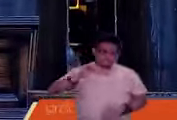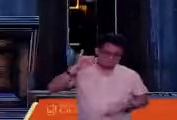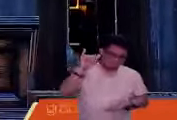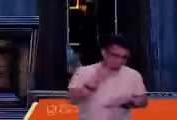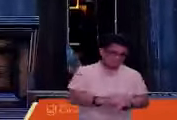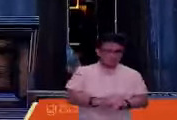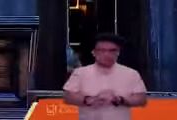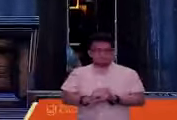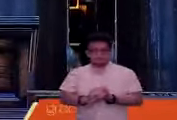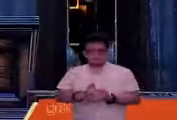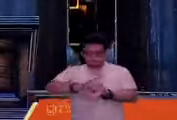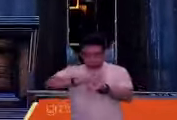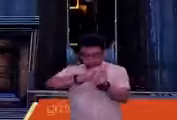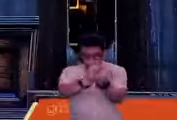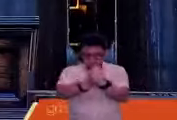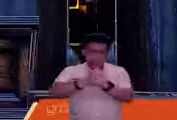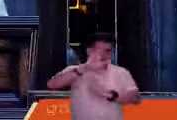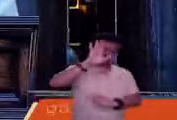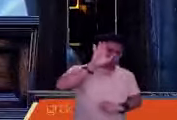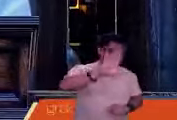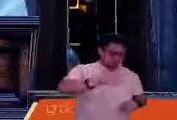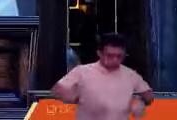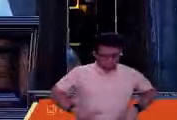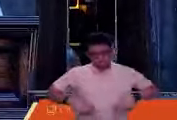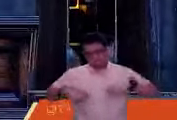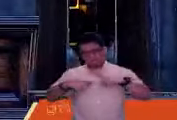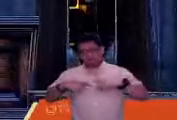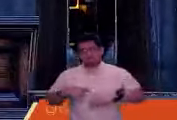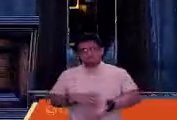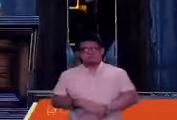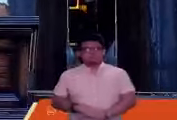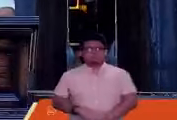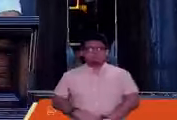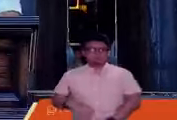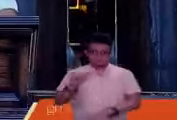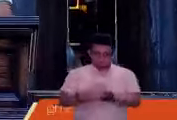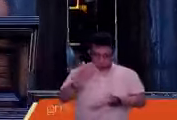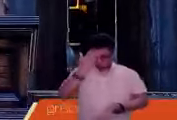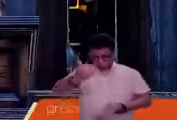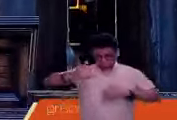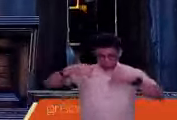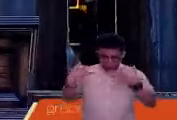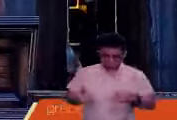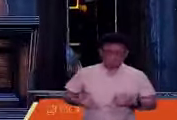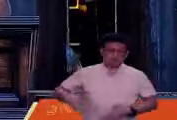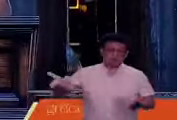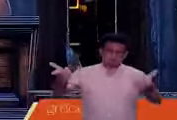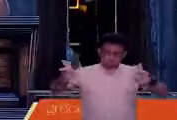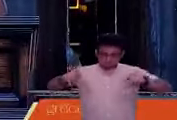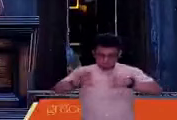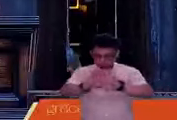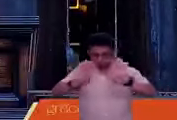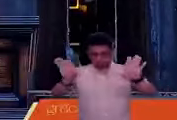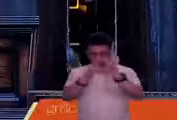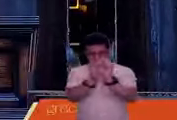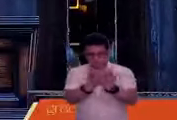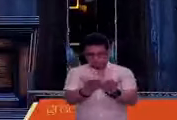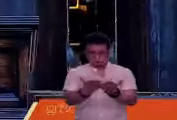kana nagbag-o sa imong kinabuhi, mga kaigsunan. Mao na karong gabi una, let's open our